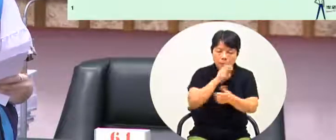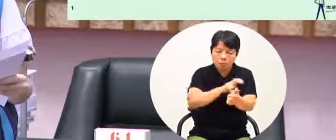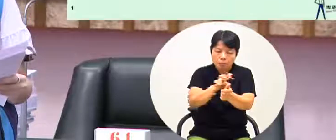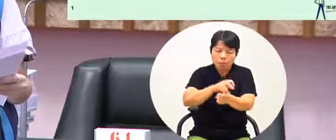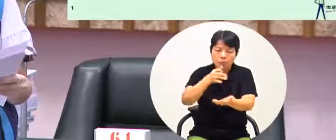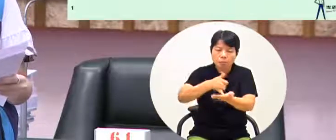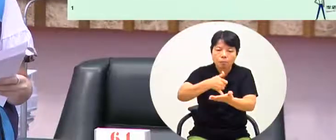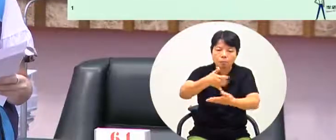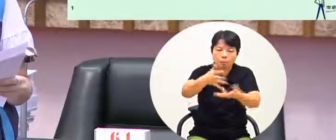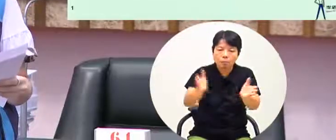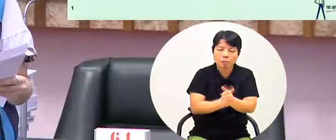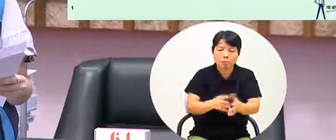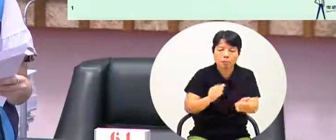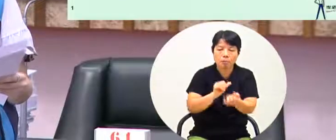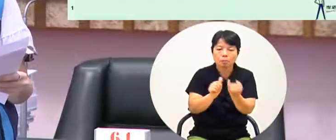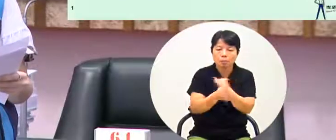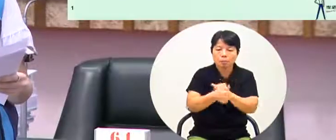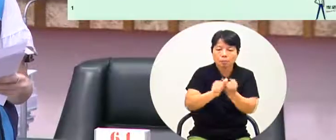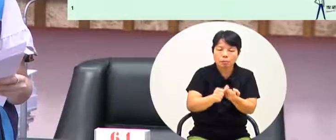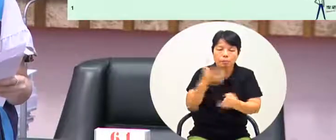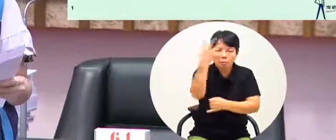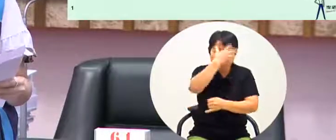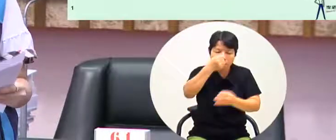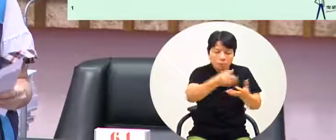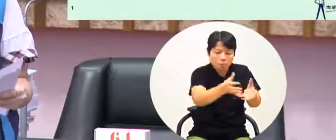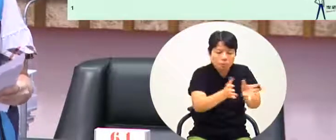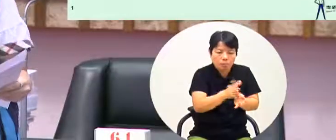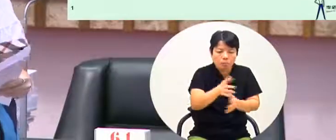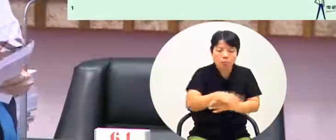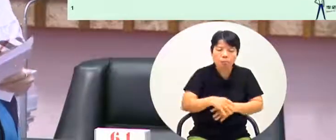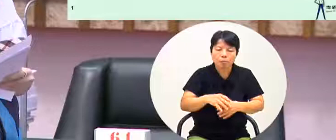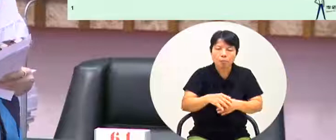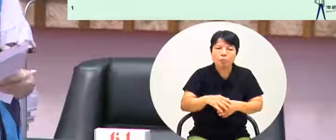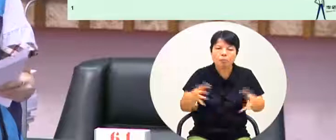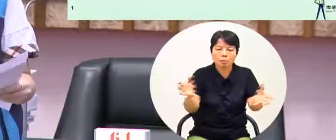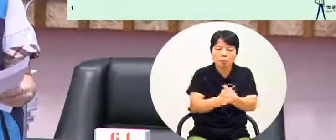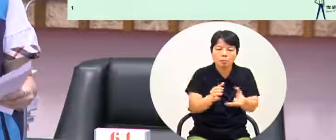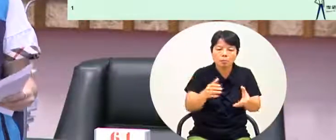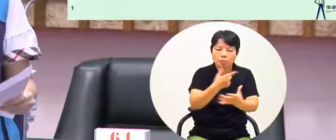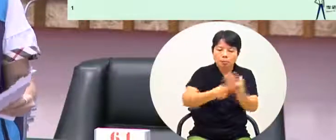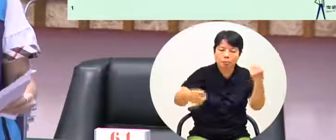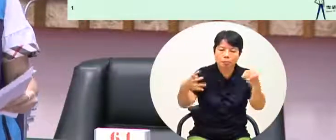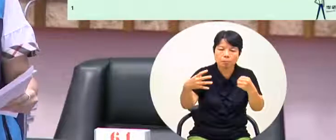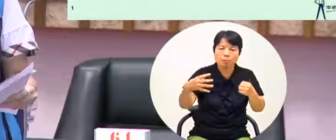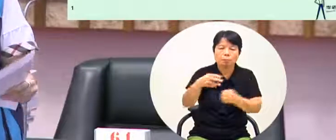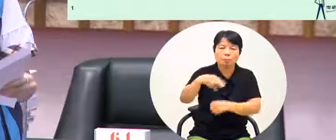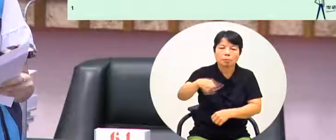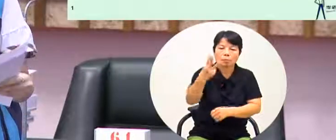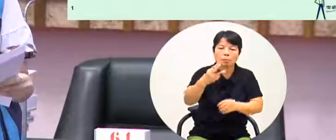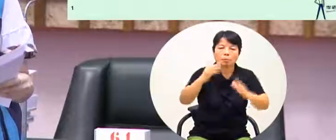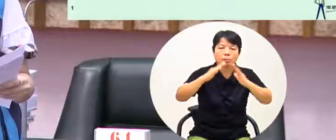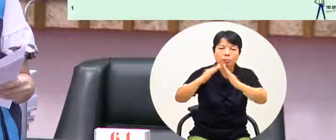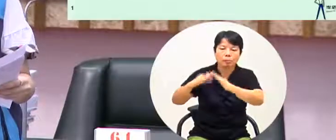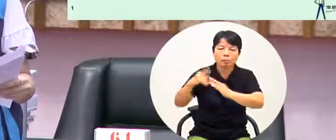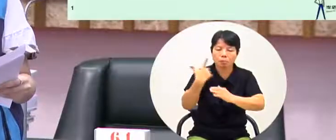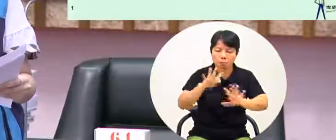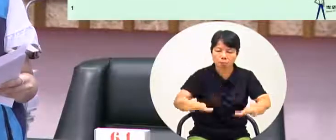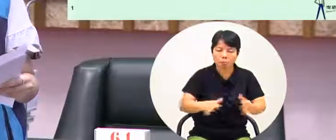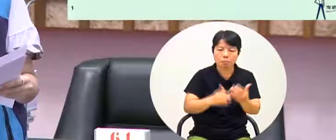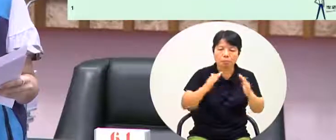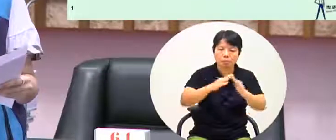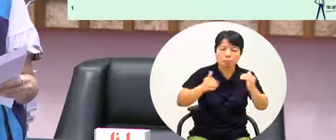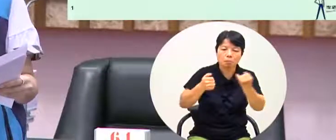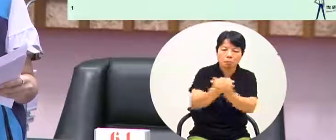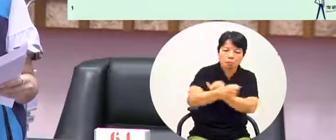家族有接近300户，那近统计包括像家暴啊，还有单亲以及独居老人，已经有